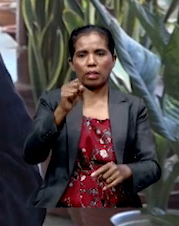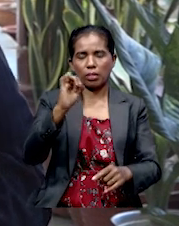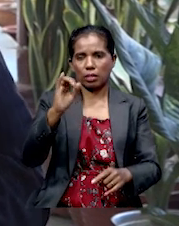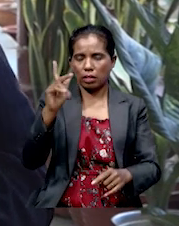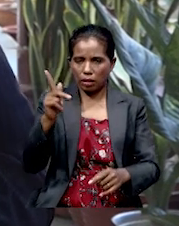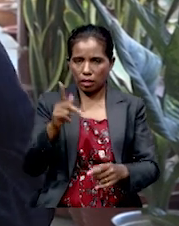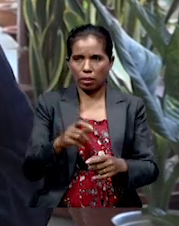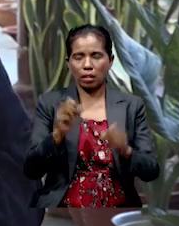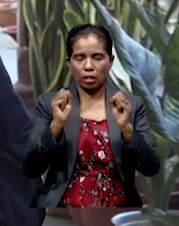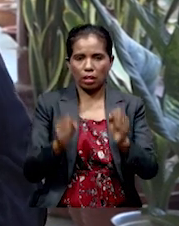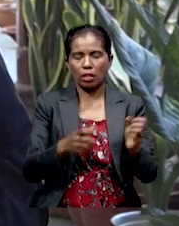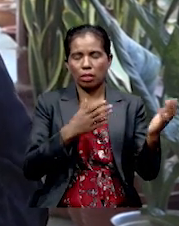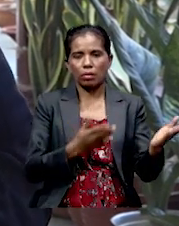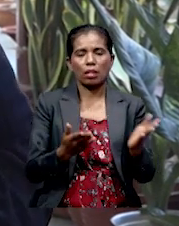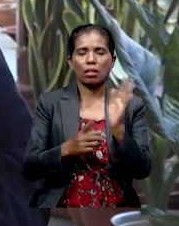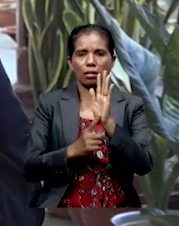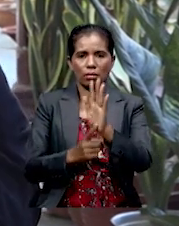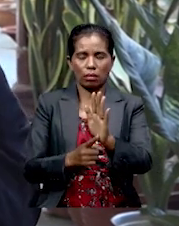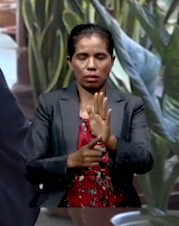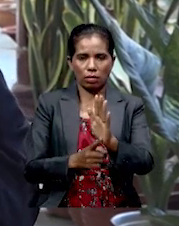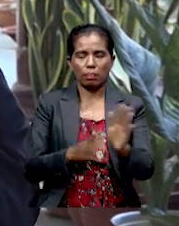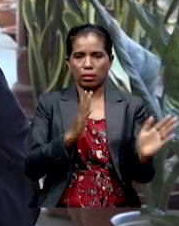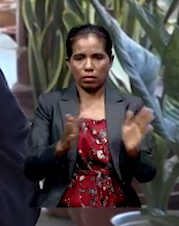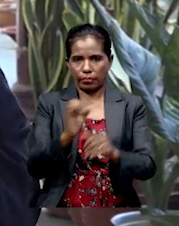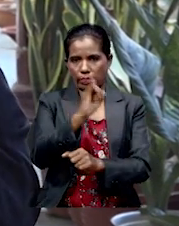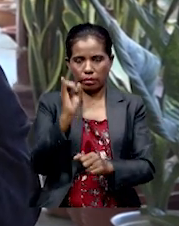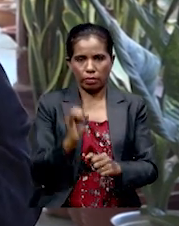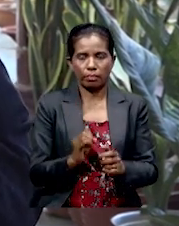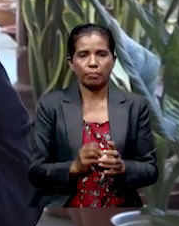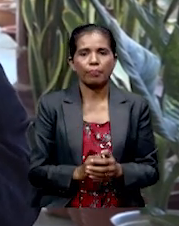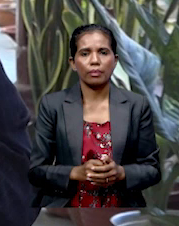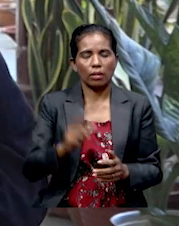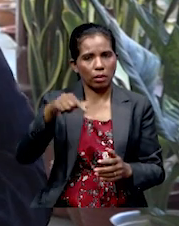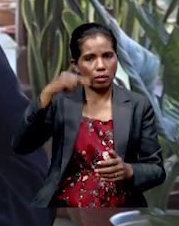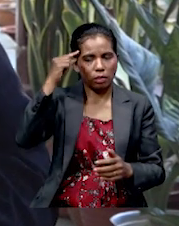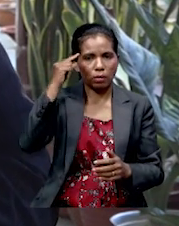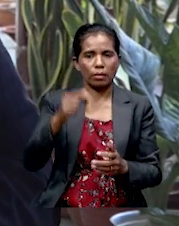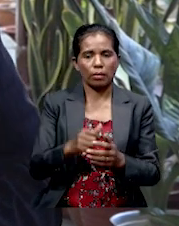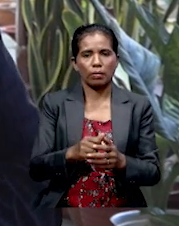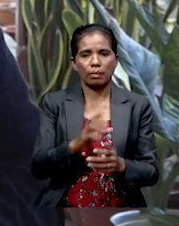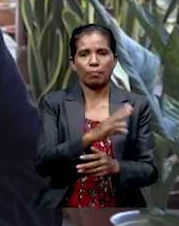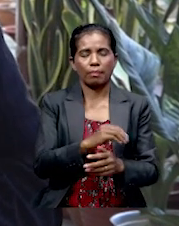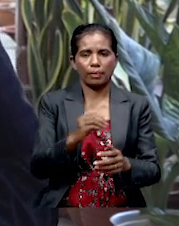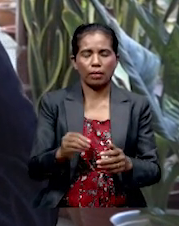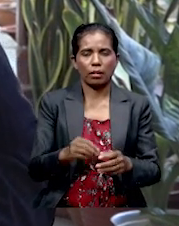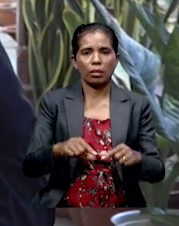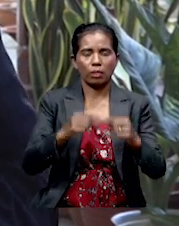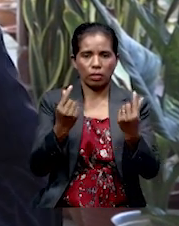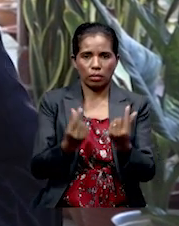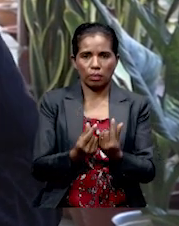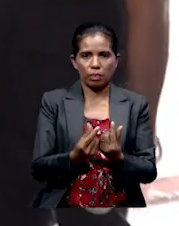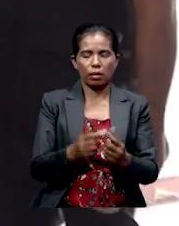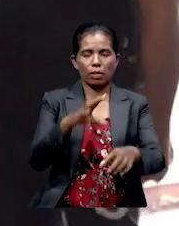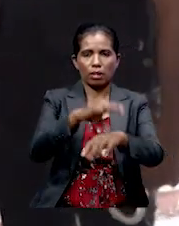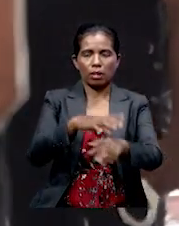Atu hatama provas li husi proses investigasau. Ekipa konjunta kaptura arguido na insia hidili no polisi